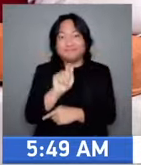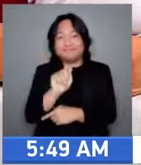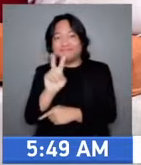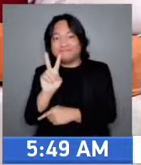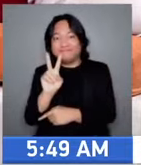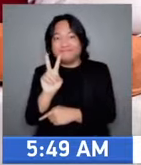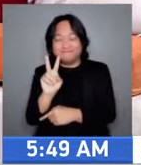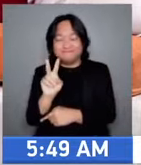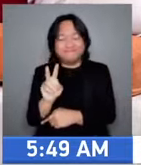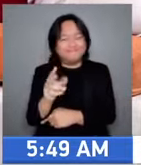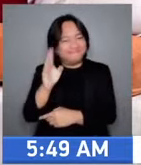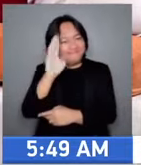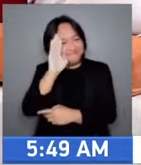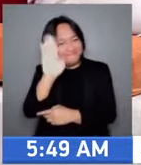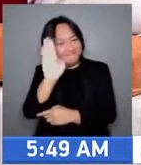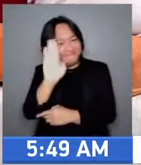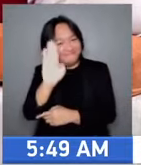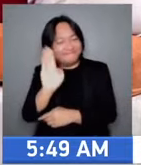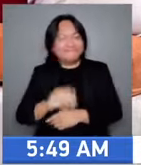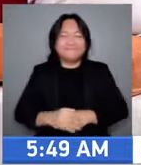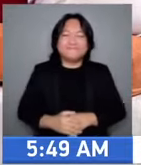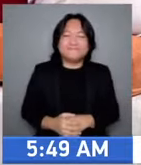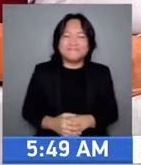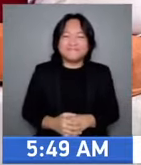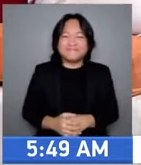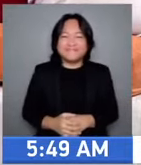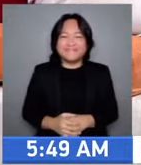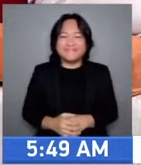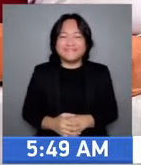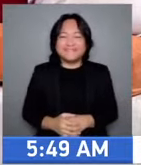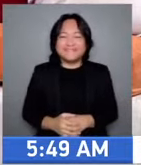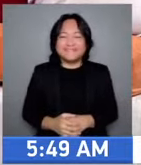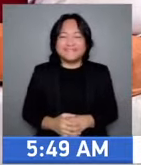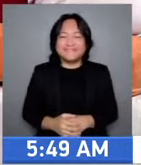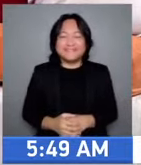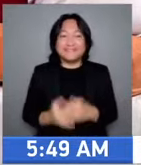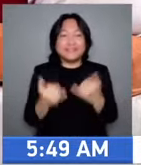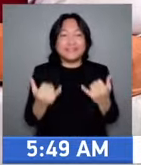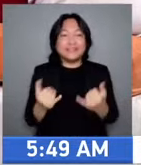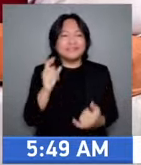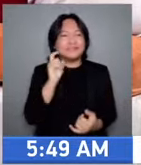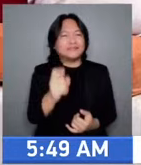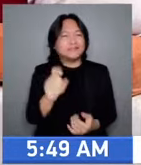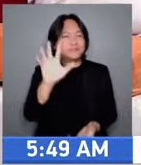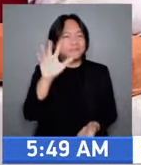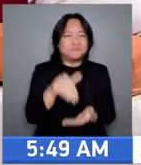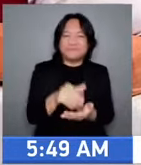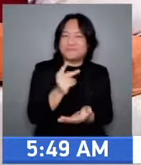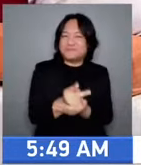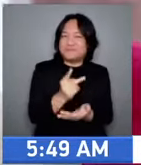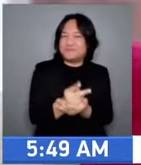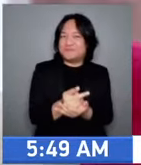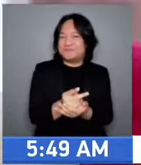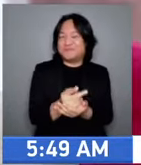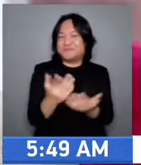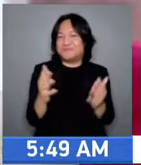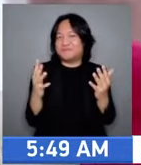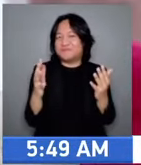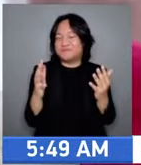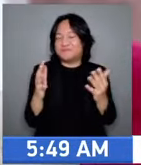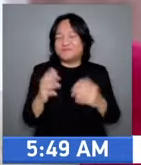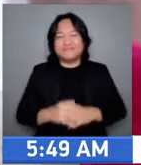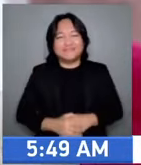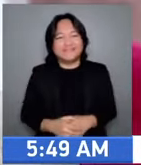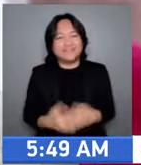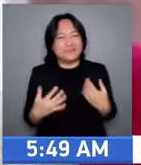Iga, may pera ka, oh. Narito pambungan natin, oh. 5,000 pesos, mga igan! Yan! Wow naman, 5,000